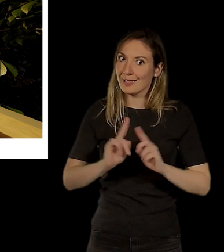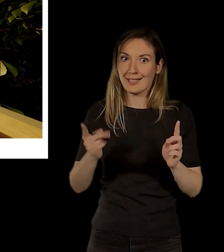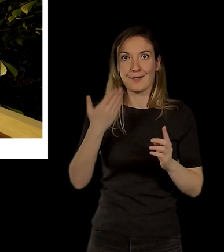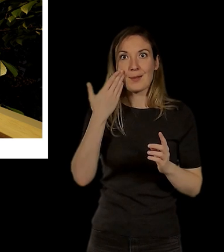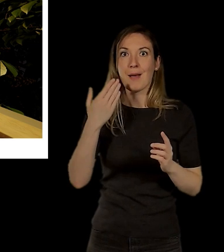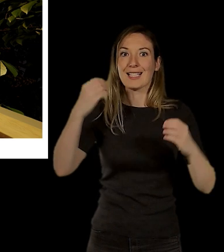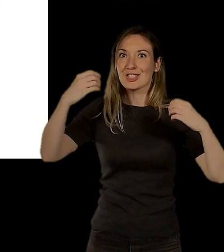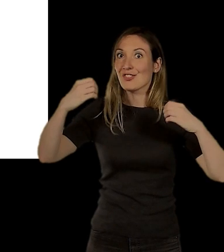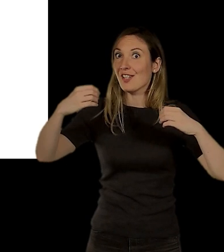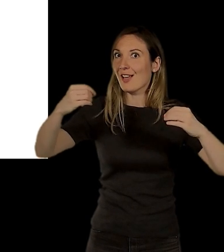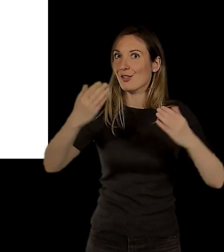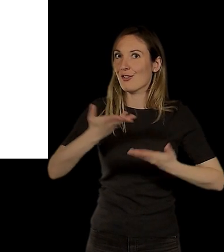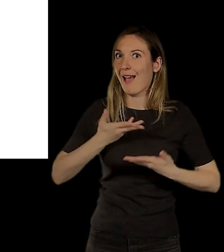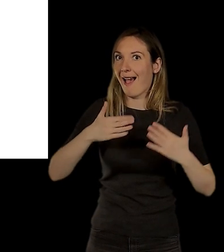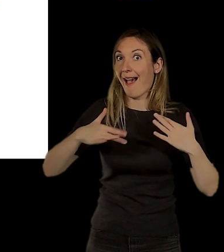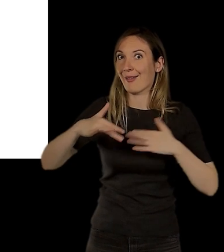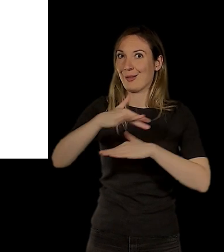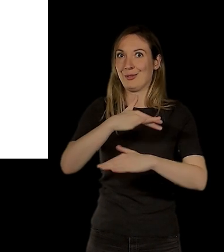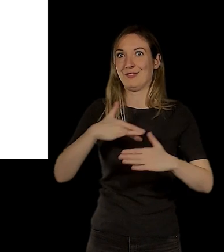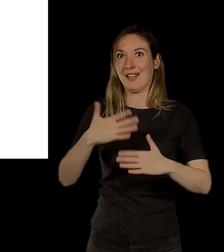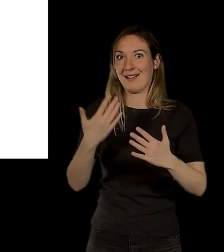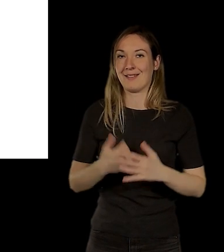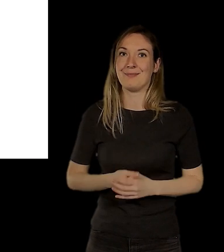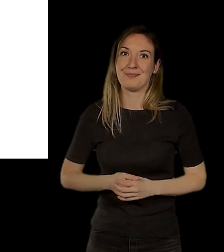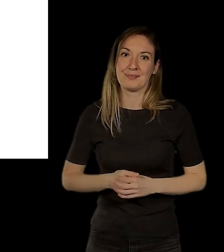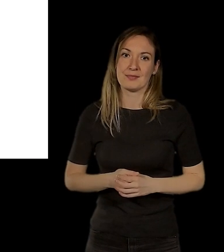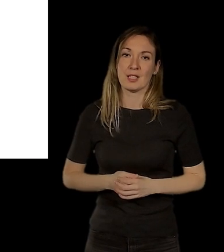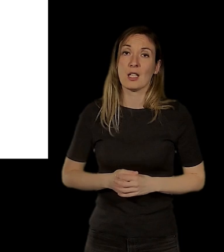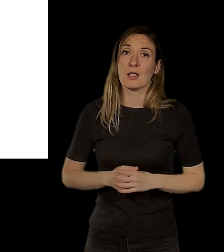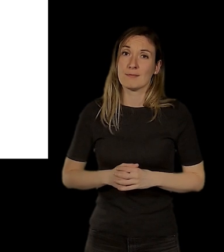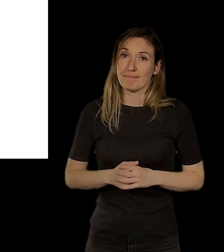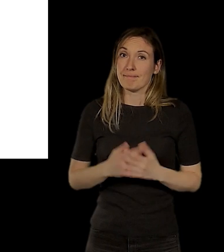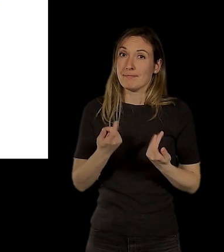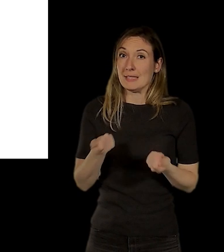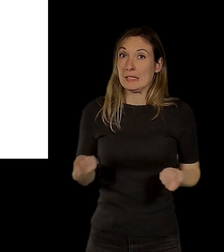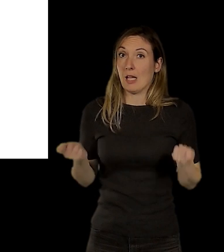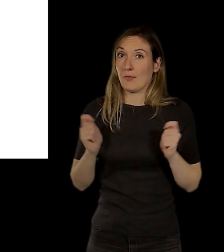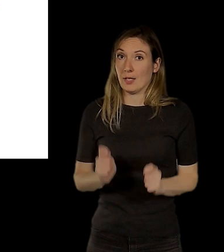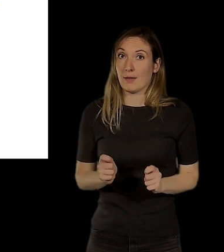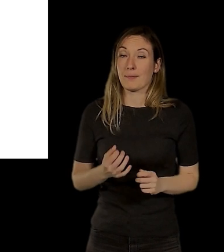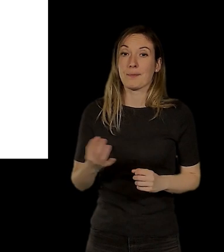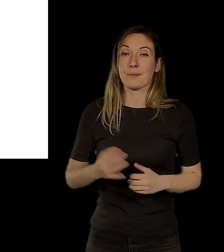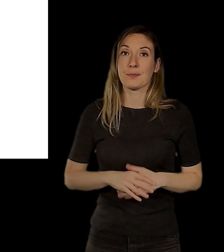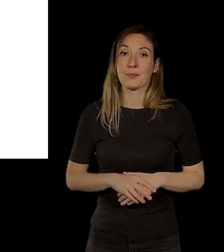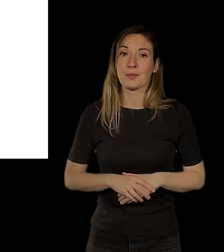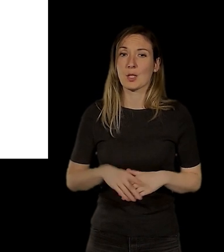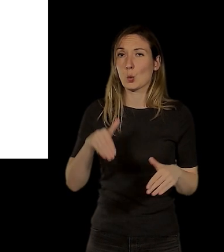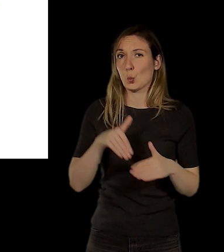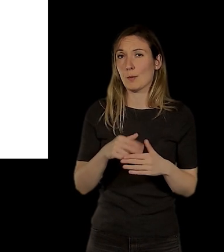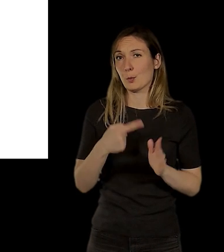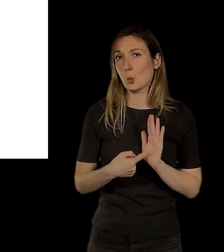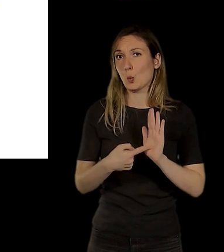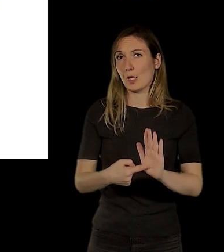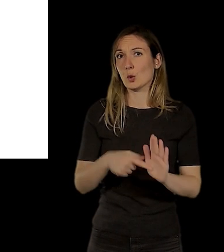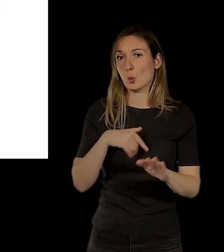osvětlení magistrály může navodit. A chtěl bych skončit s naším značným pracovním modelem a